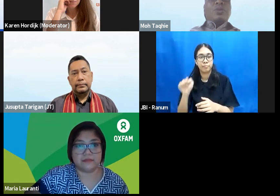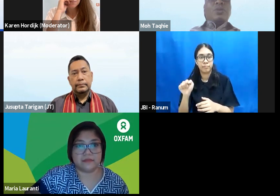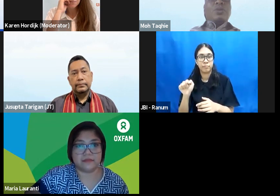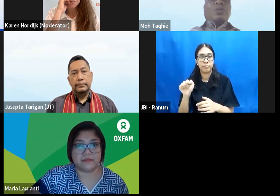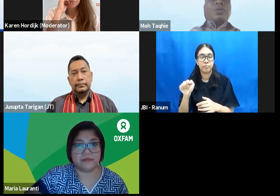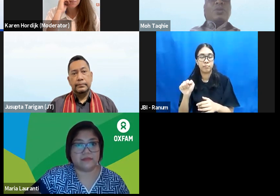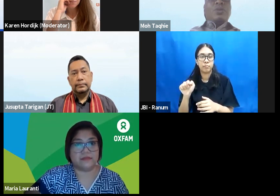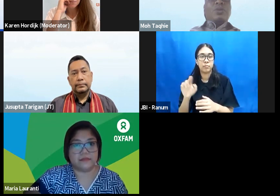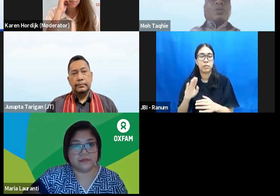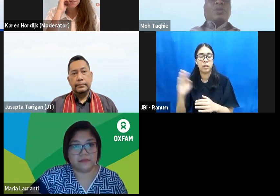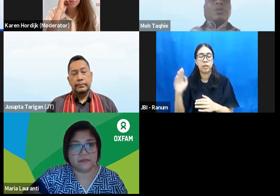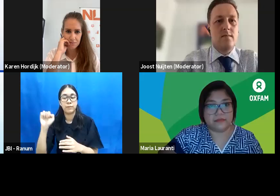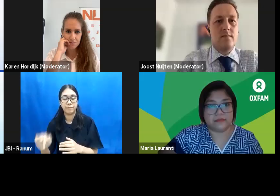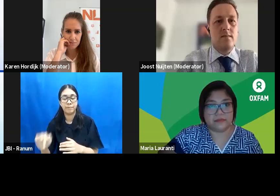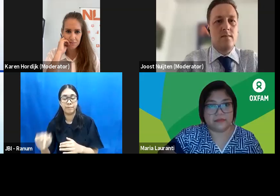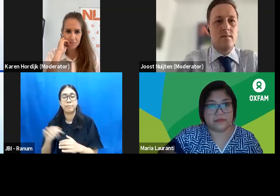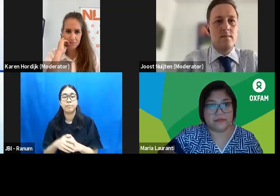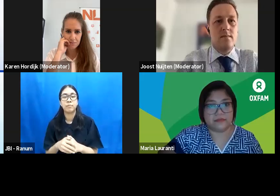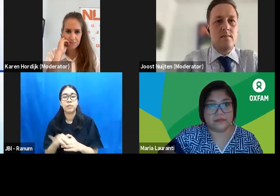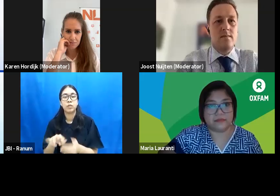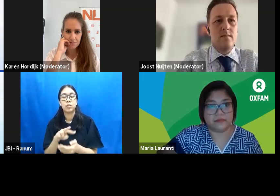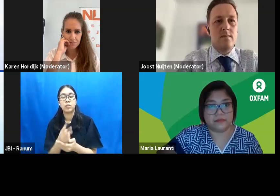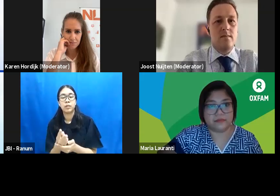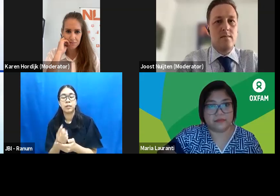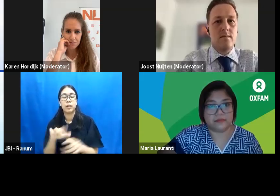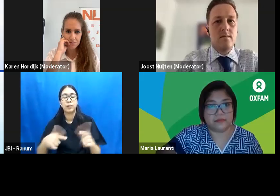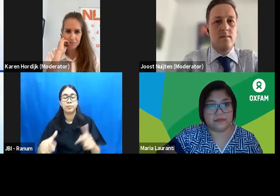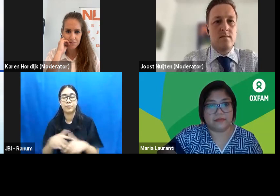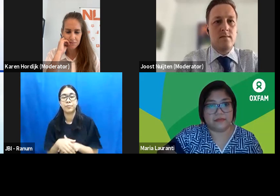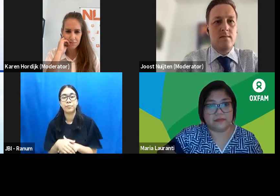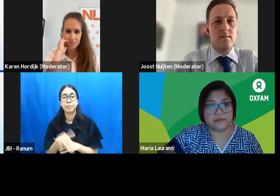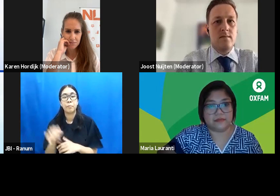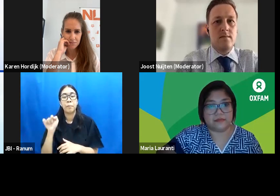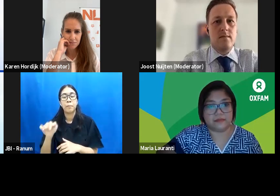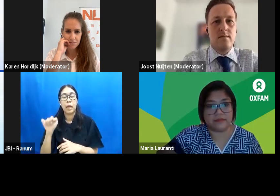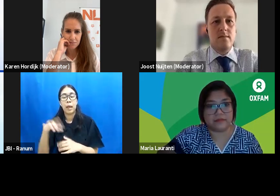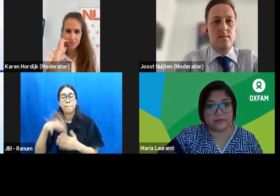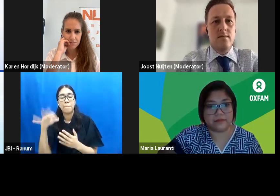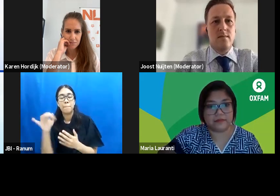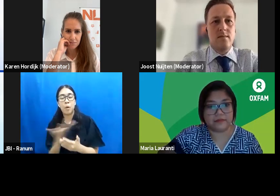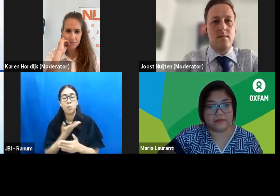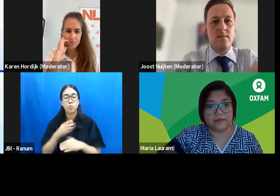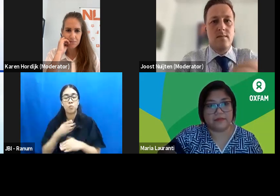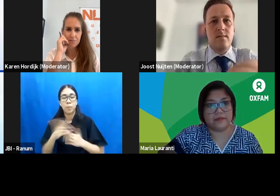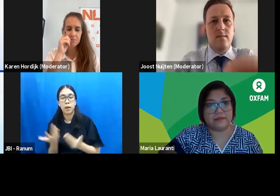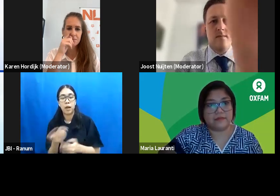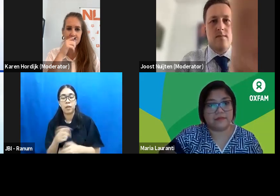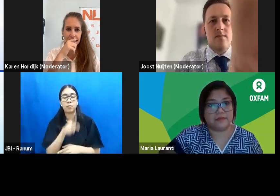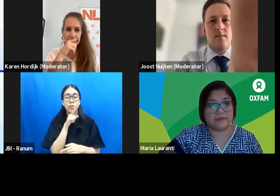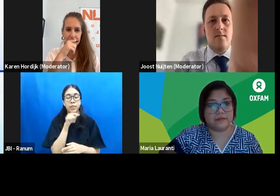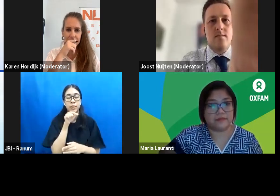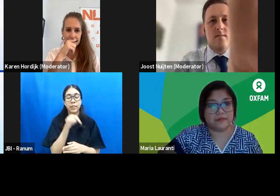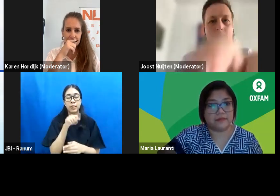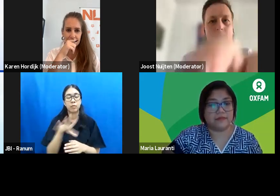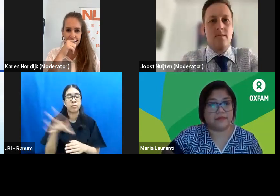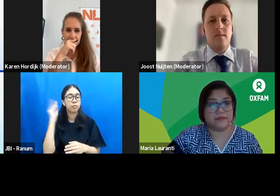pada bagian kanan bawah, kemudian Language Interpretation. Silakan pilih channel yang Anda butuhkan, klik English untuk mendengarkan terjemahan